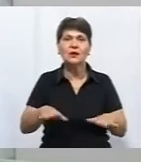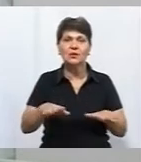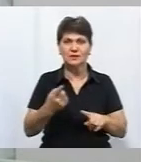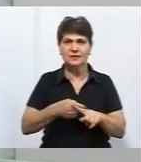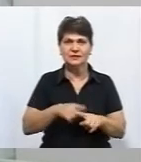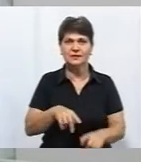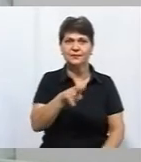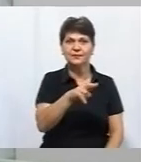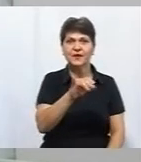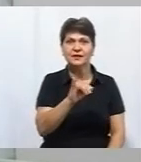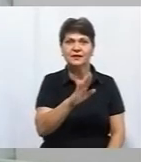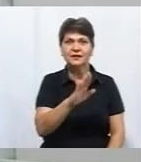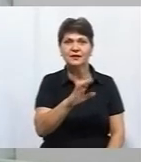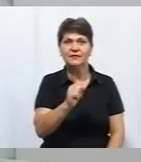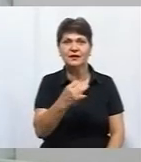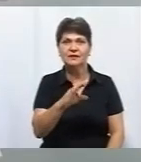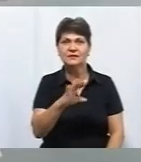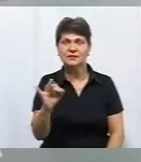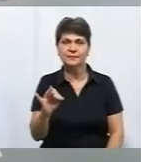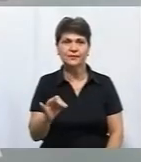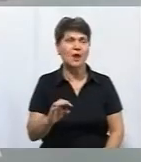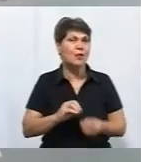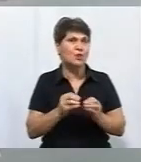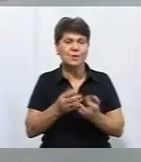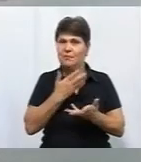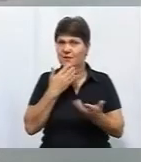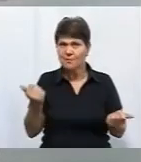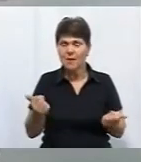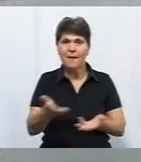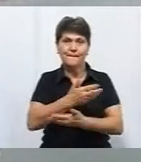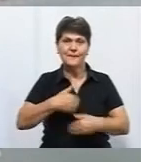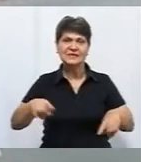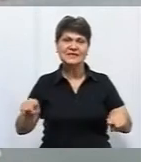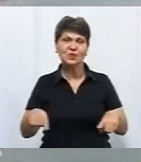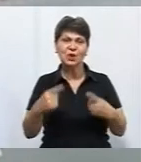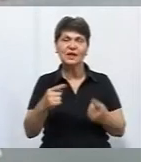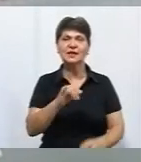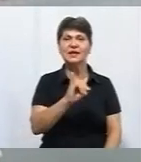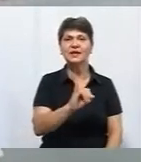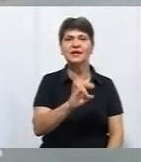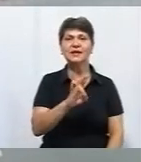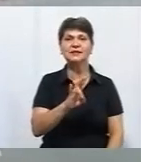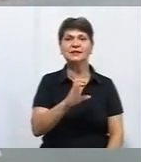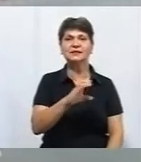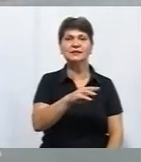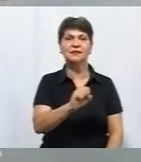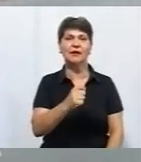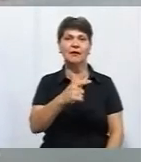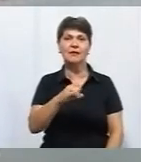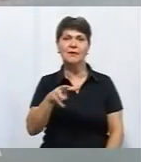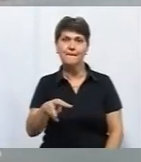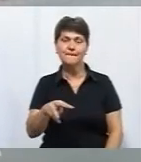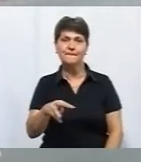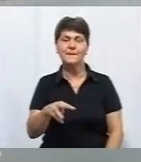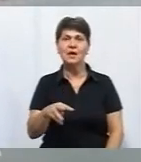Щоб уникнути дану проблему, ми створили інстаграм-сторінку. Вже було сказано, що там, в шапці